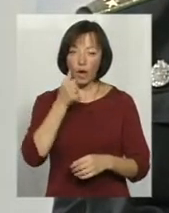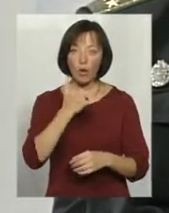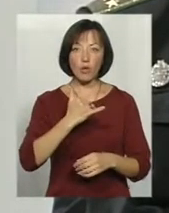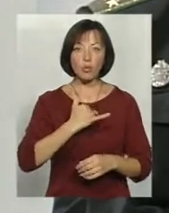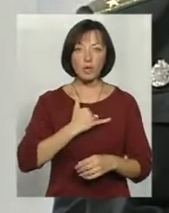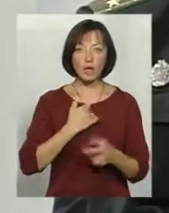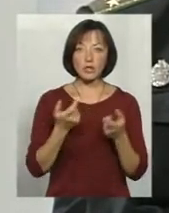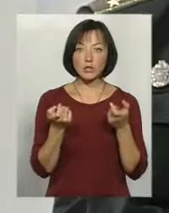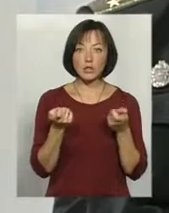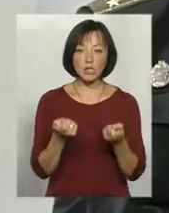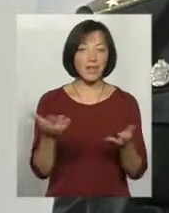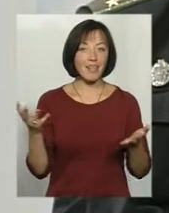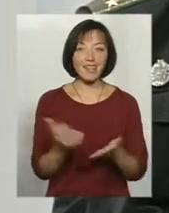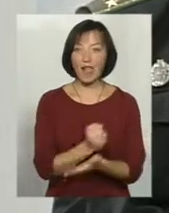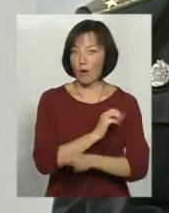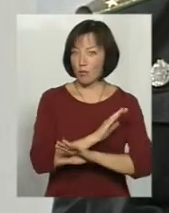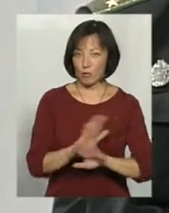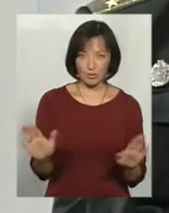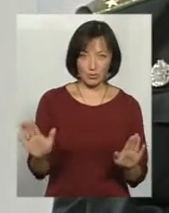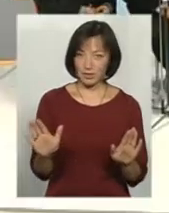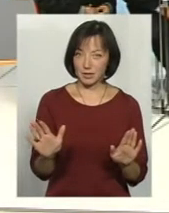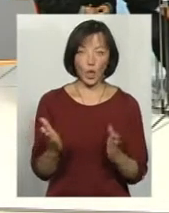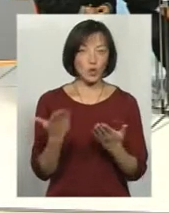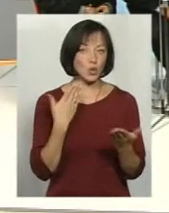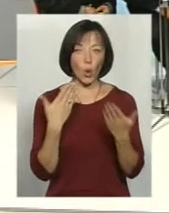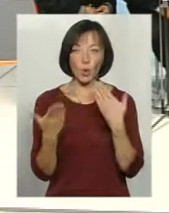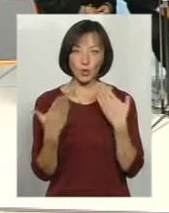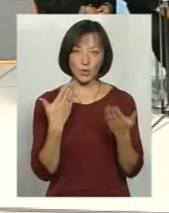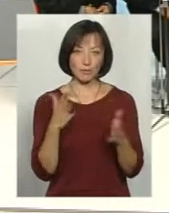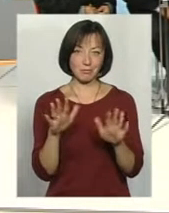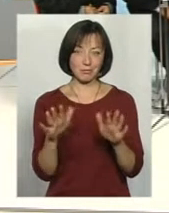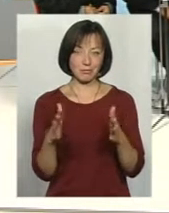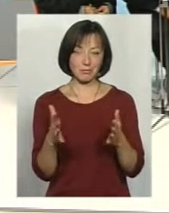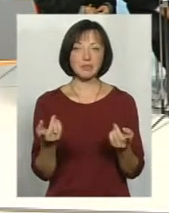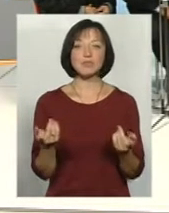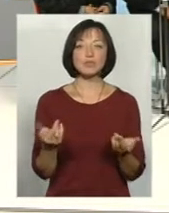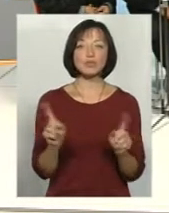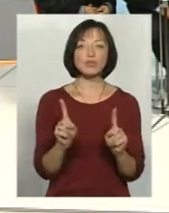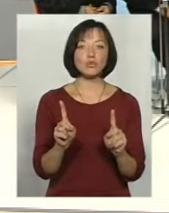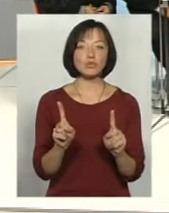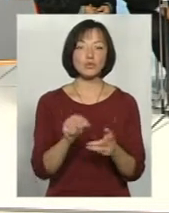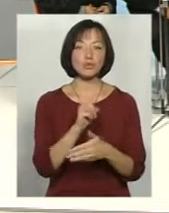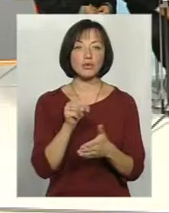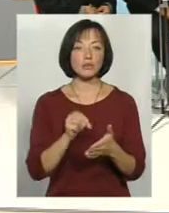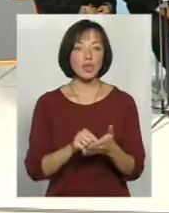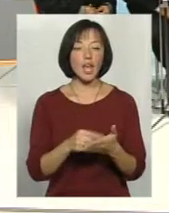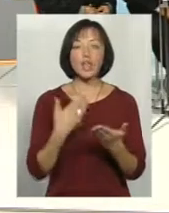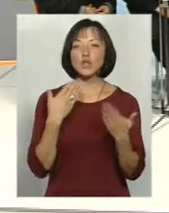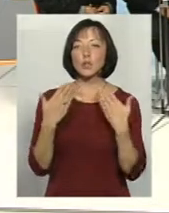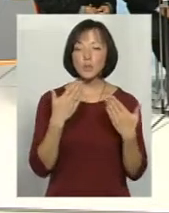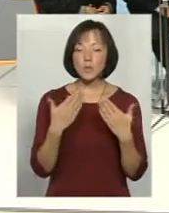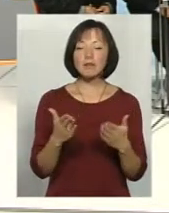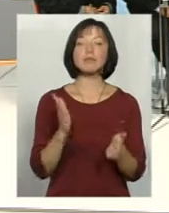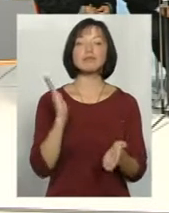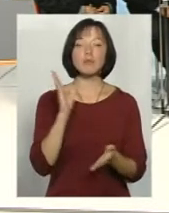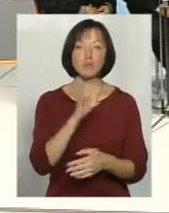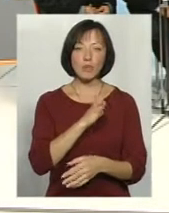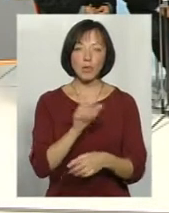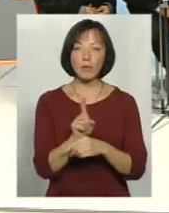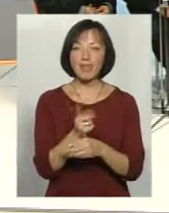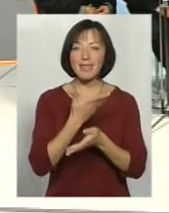кажуть, трошки не вийшло. Не склалися стосунки, да, так, в госпіталі? Ні, так не можу сказати. Стосунки склалися, але ви знаєте,